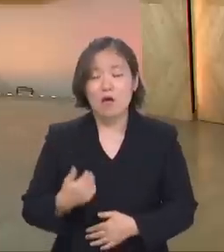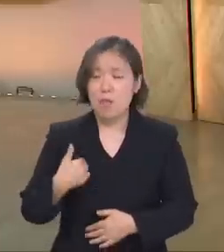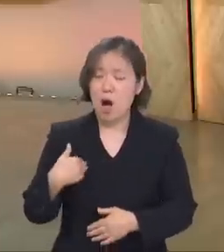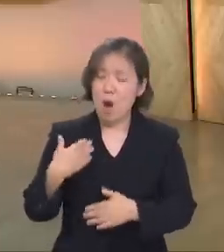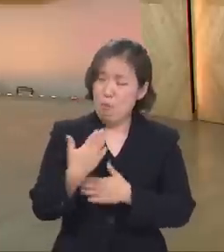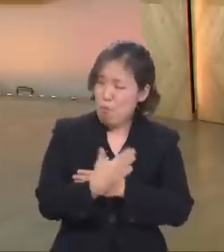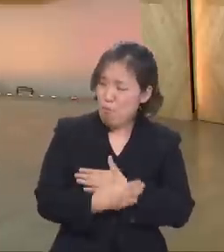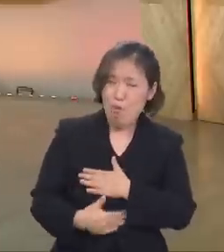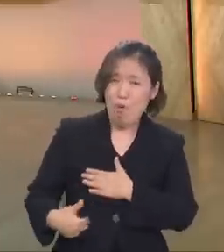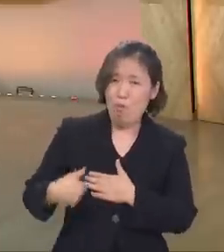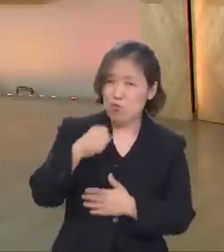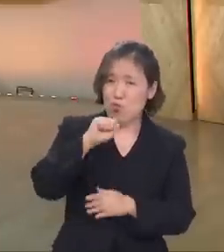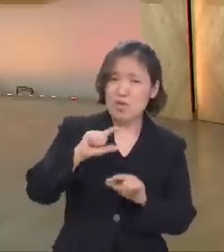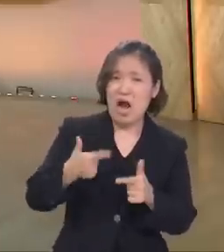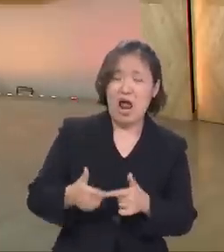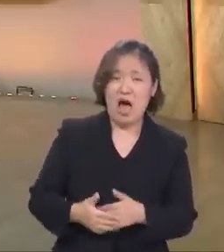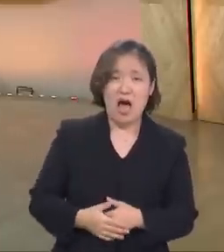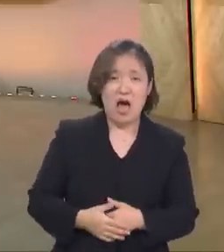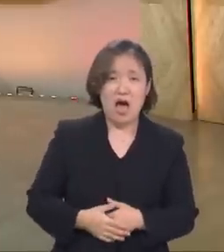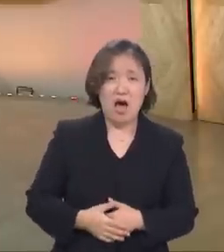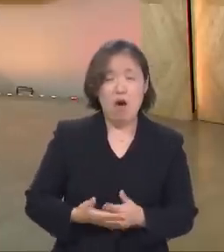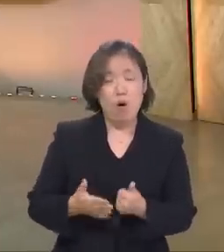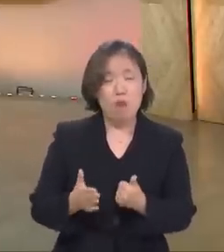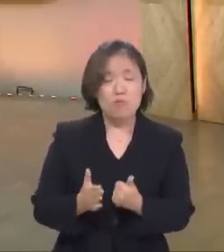이상해서 검진을 받았는데